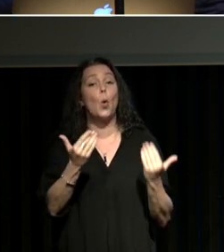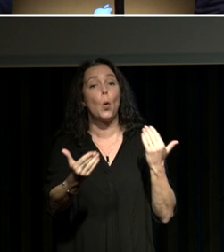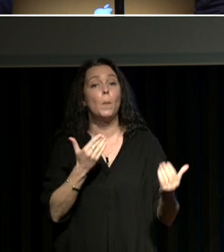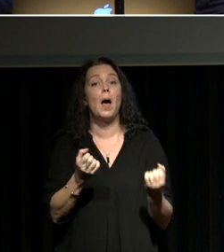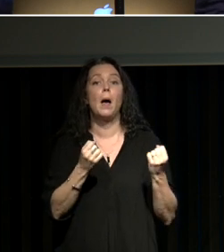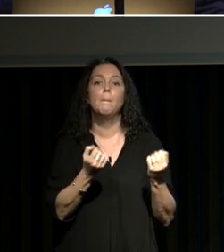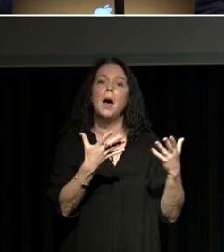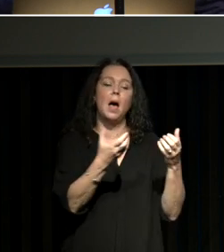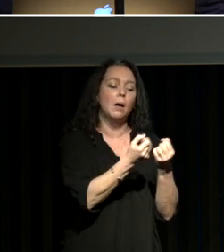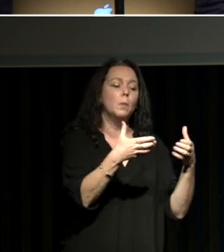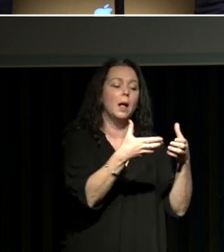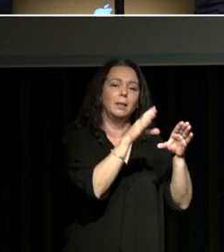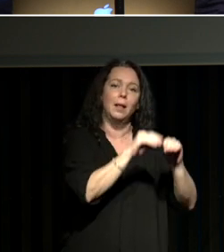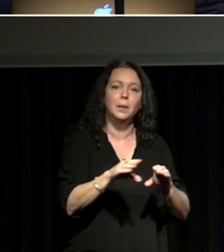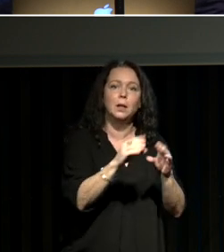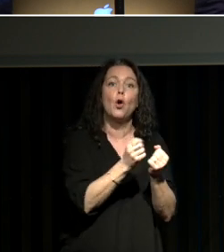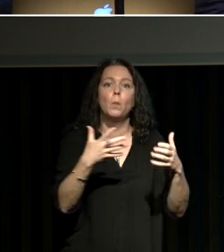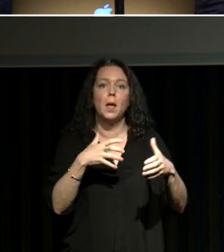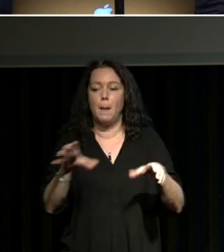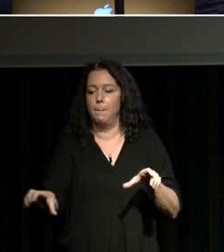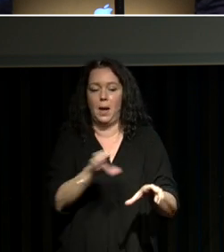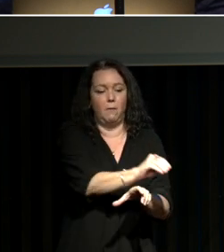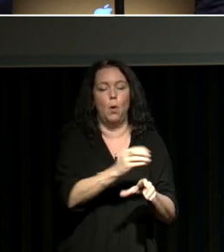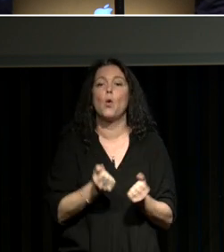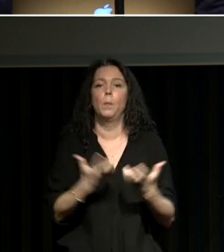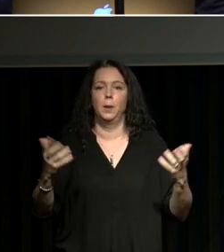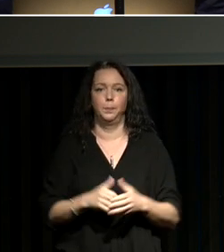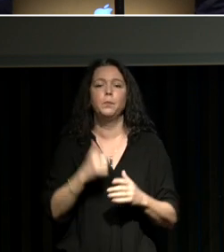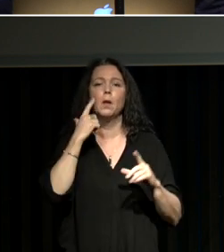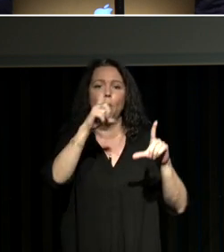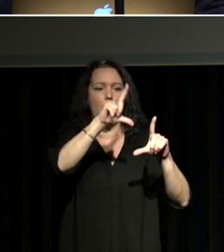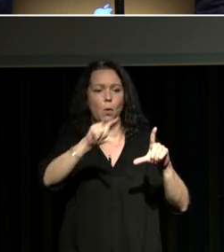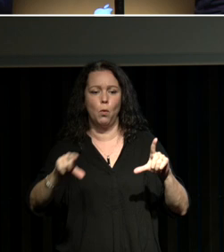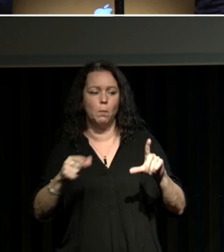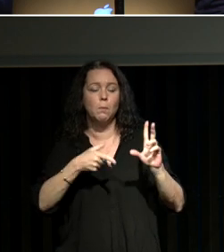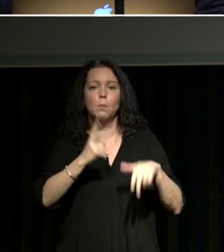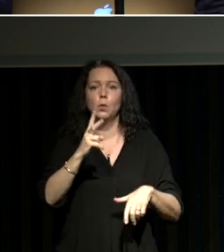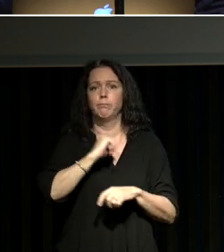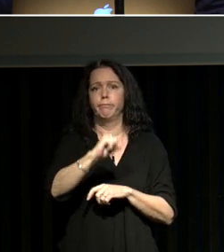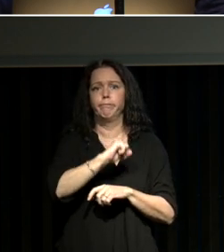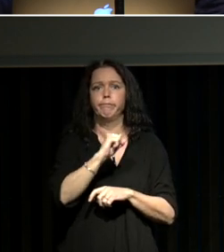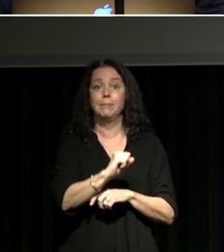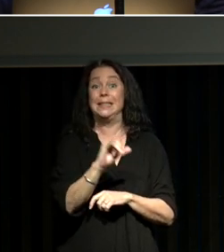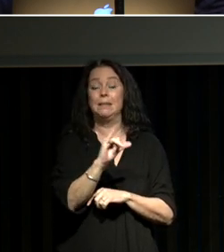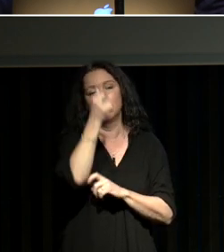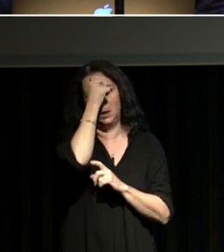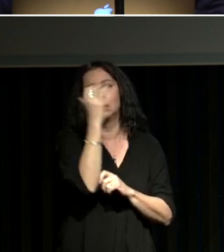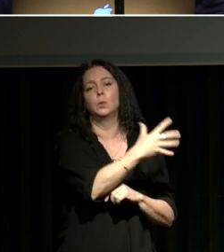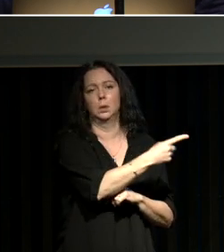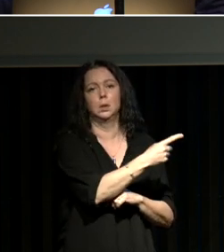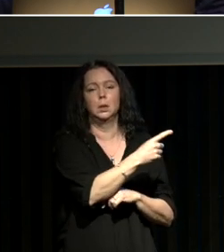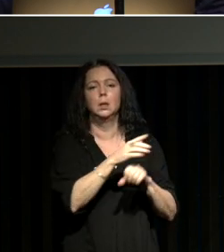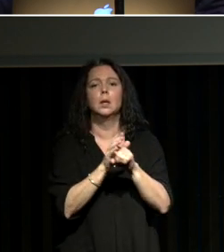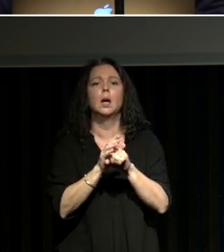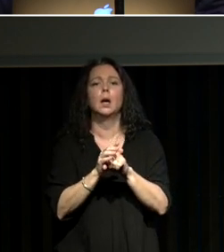million d'habitants. Vous voyez sur cette courbe que le pays le plus efficient au monde sont les États-Unis, qui est sur l'extrême gauche